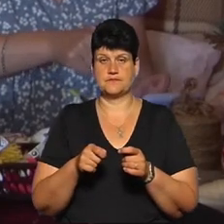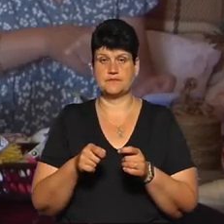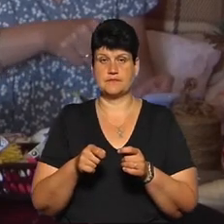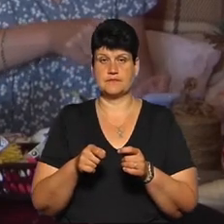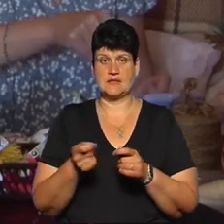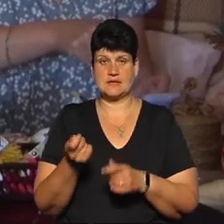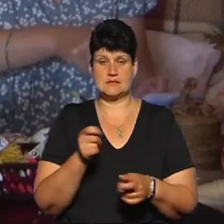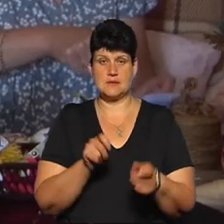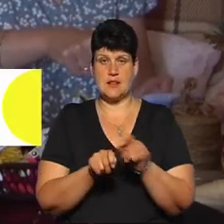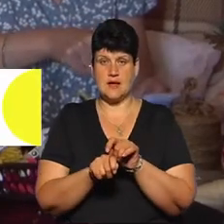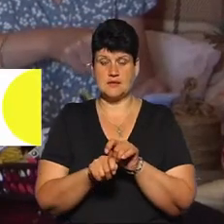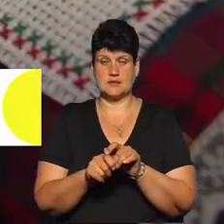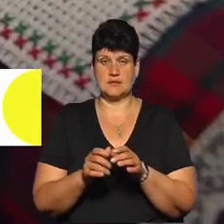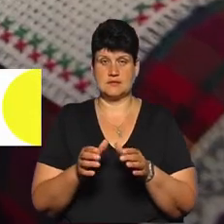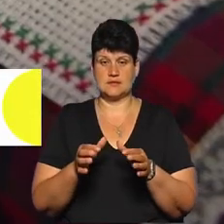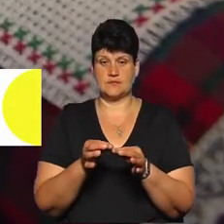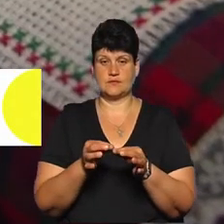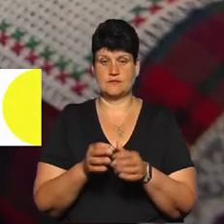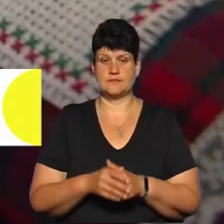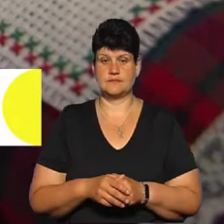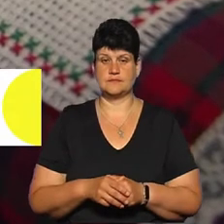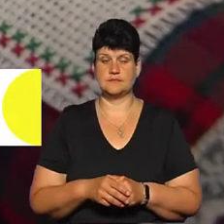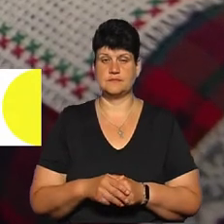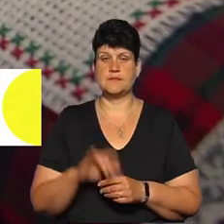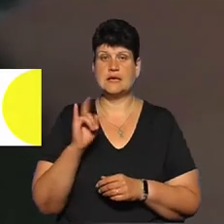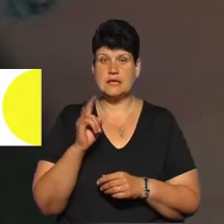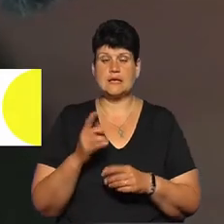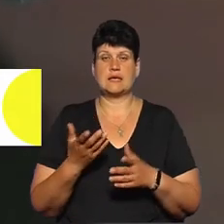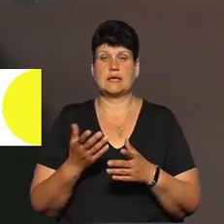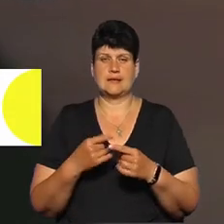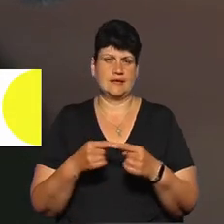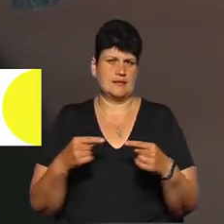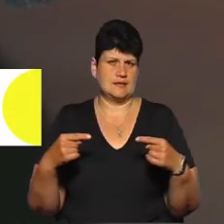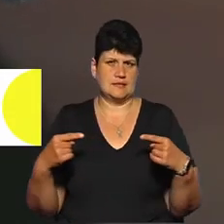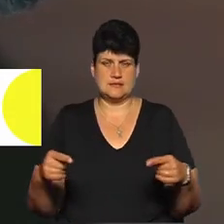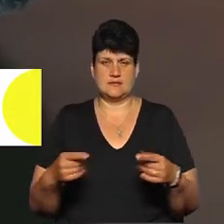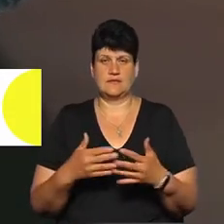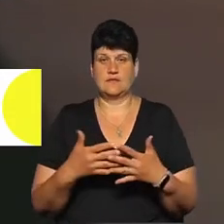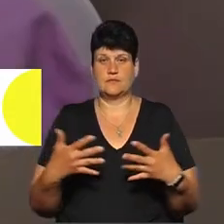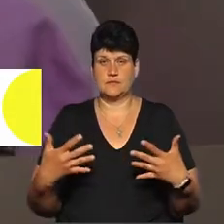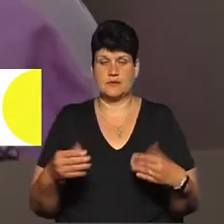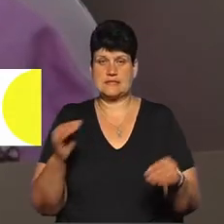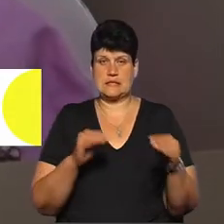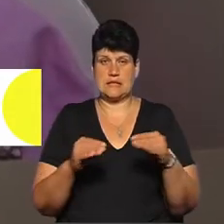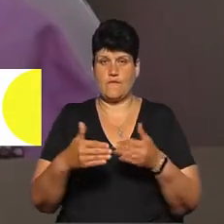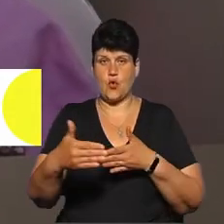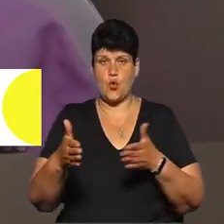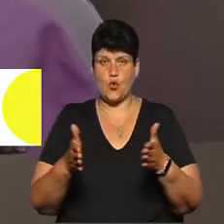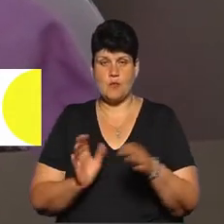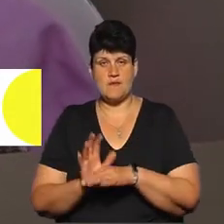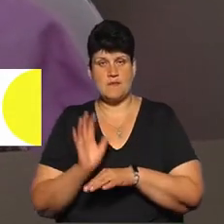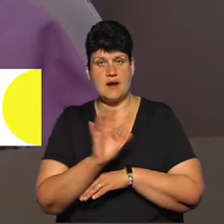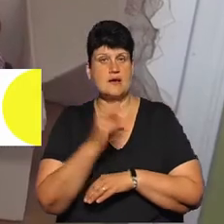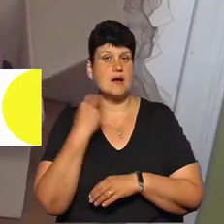сплести і зафіксувати отаким чином. Ляльки, мотанки та інші патріотичні вироби складають у коробки та відправлять до